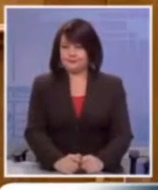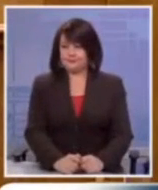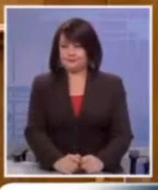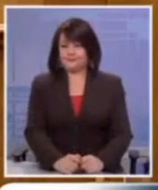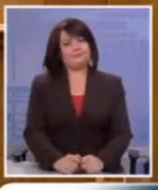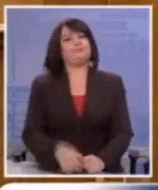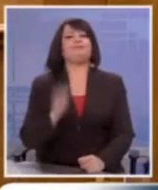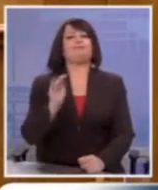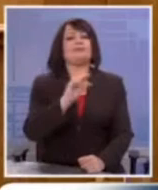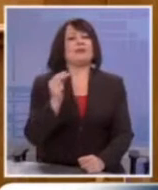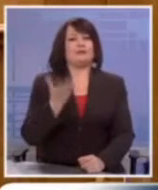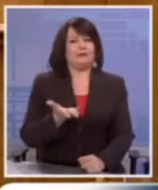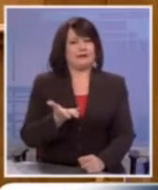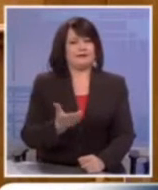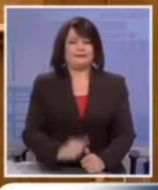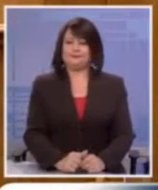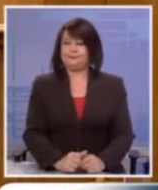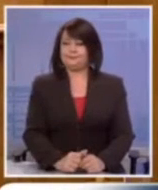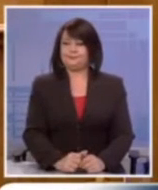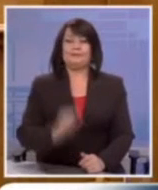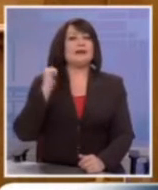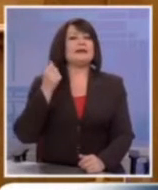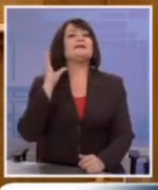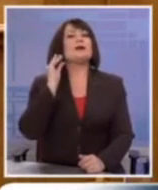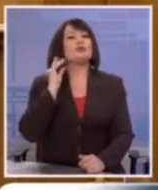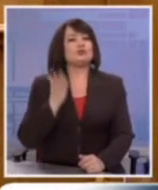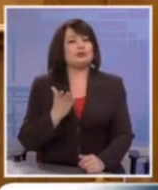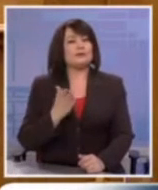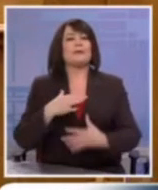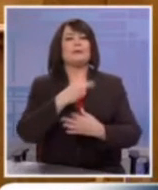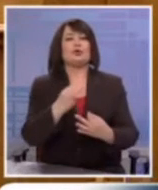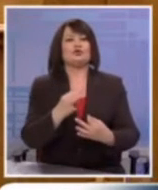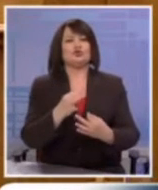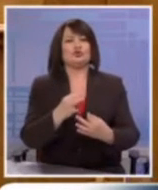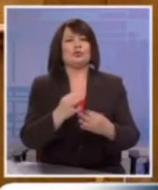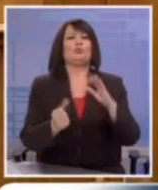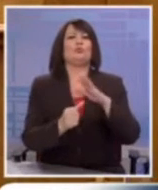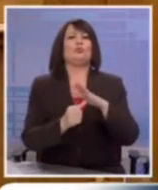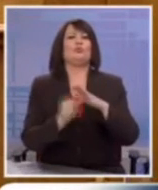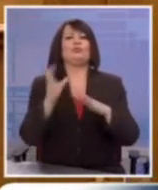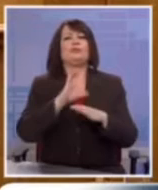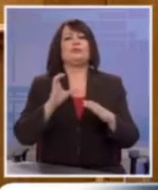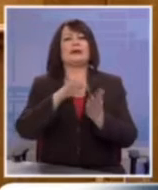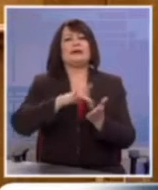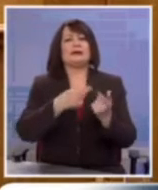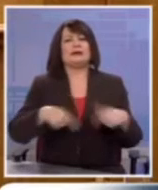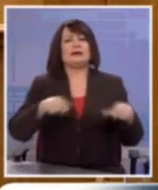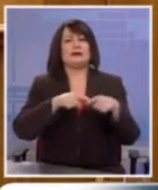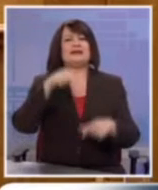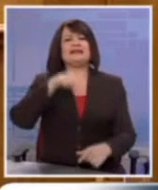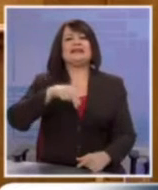Κύριοι συνάδελφοι, χθες ακούσαμε τον εκπρόσωπο, τον πρόεδρο της Ευρωπαϊκής Κεντρικής Τράπεζας, τον κύριο